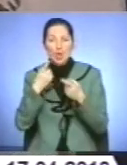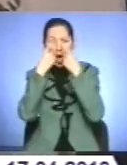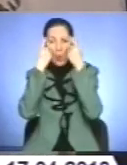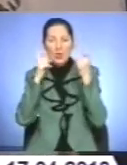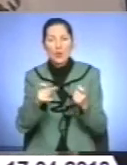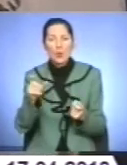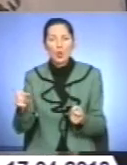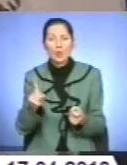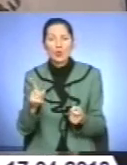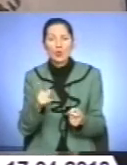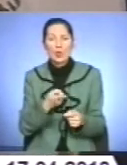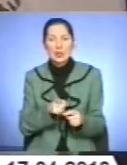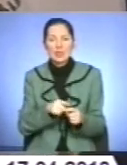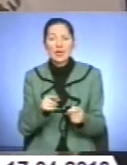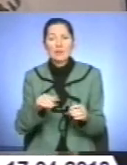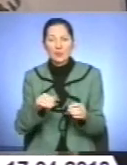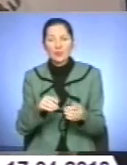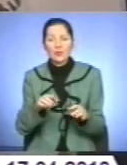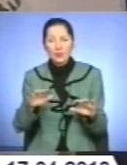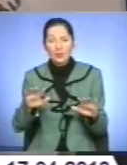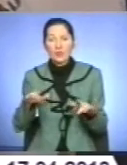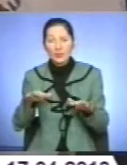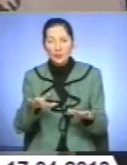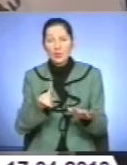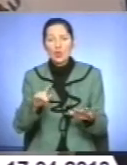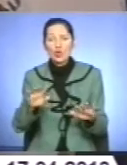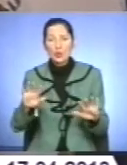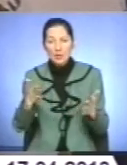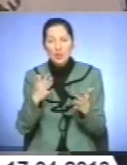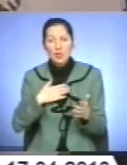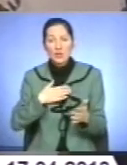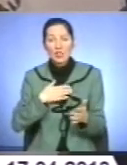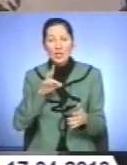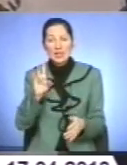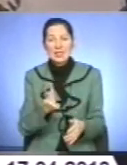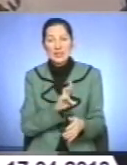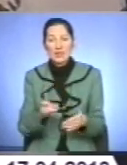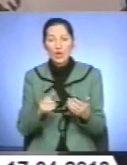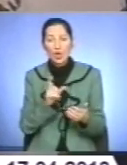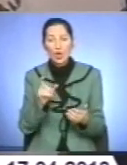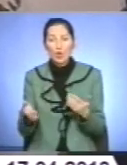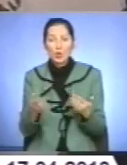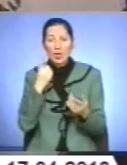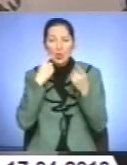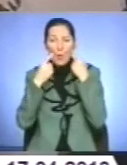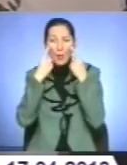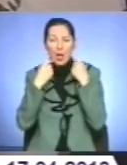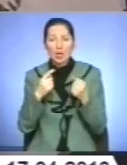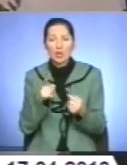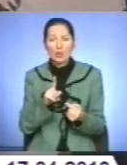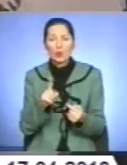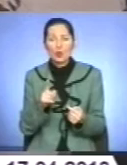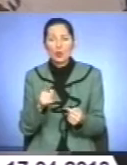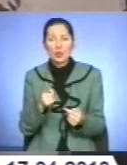що про цей інцидент неприємний нам, що сталося в нашій церкві, то люди навіть декотрі і плакали, і слізно, бо того, що